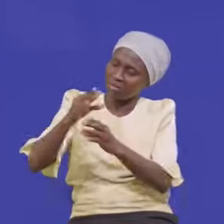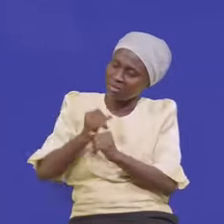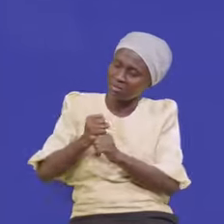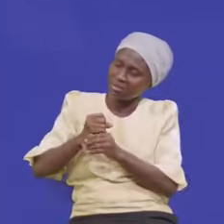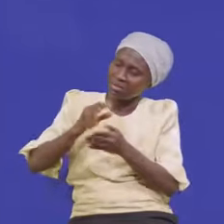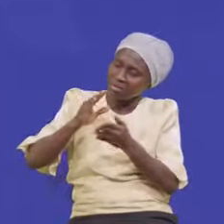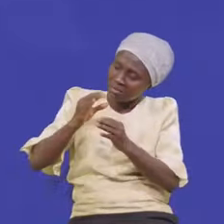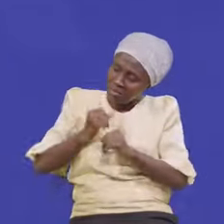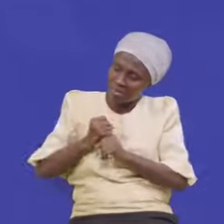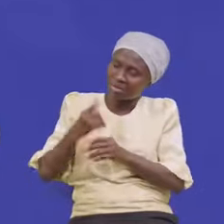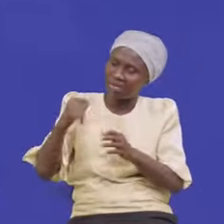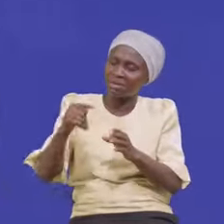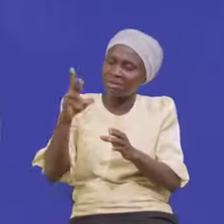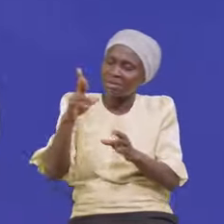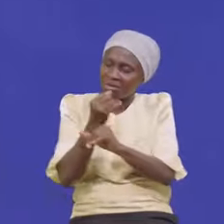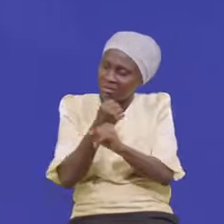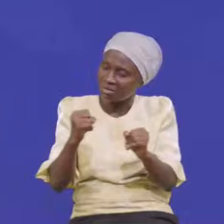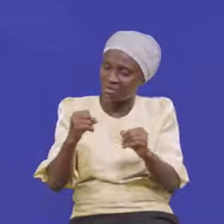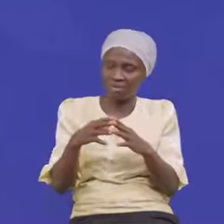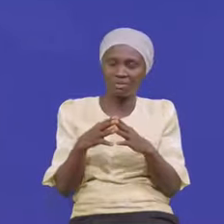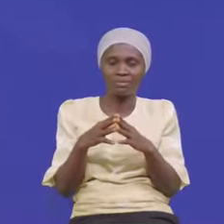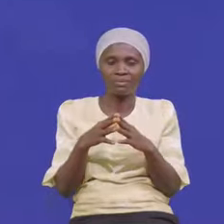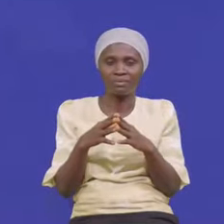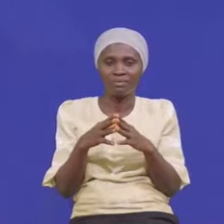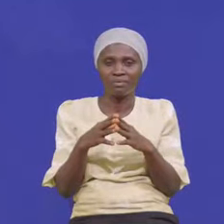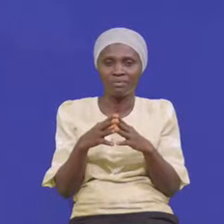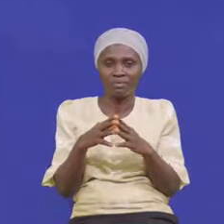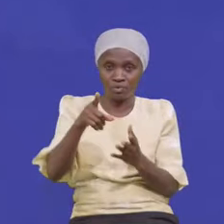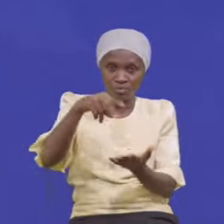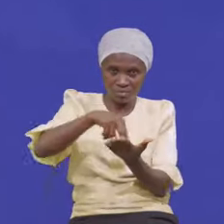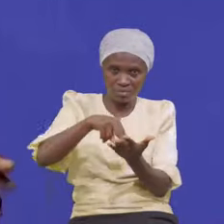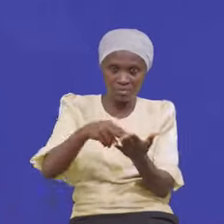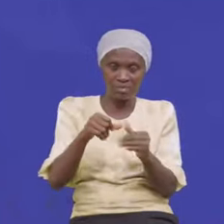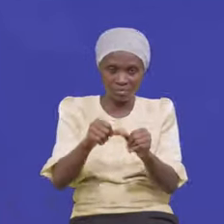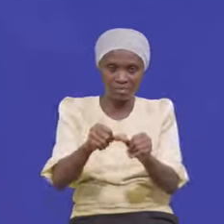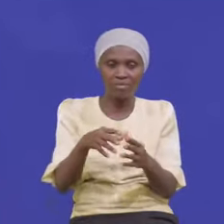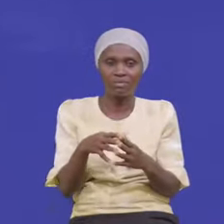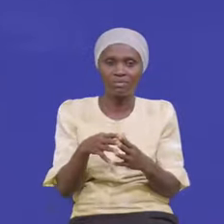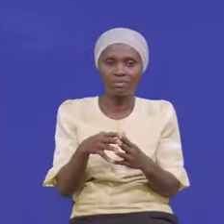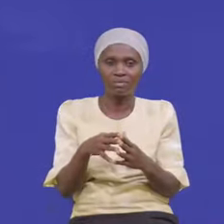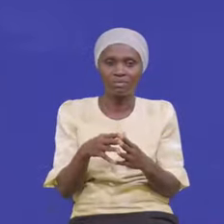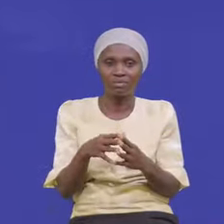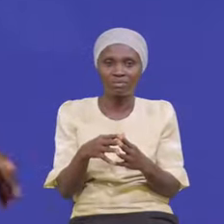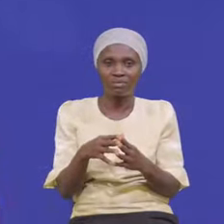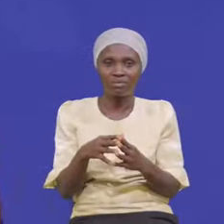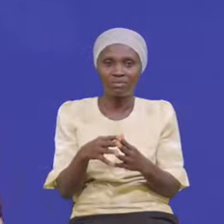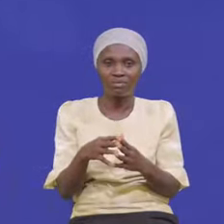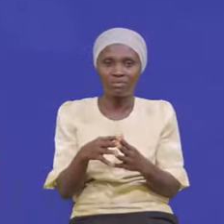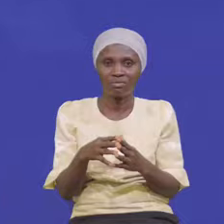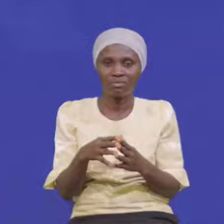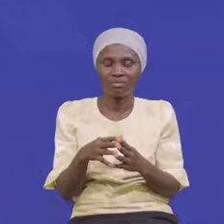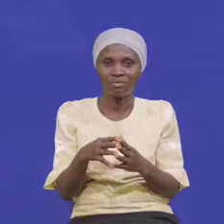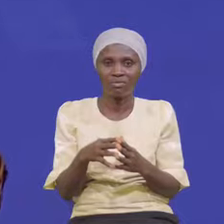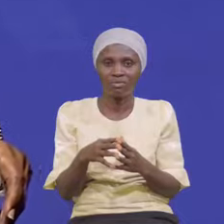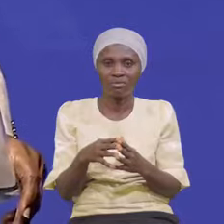the redemption. విమోచన స్వీకరించడానికి నిలబడి ఉన్నాను. Stand up. లేచి నిలబడండి. Only those who are giving their lives to the